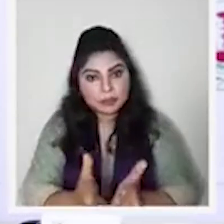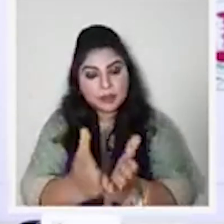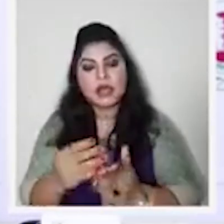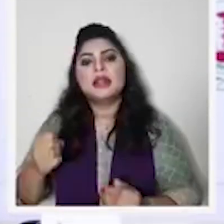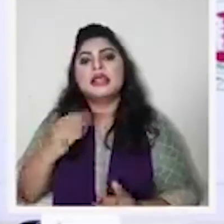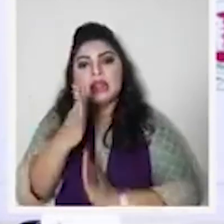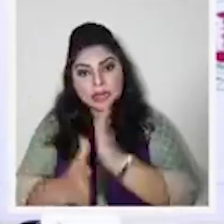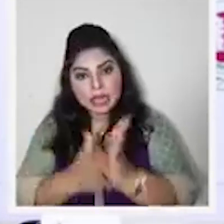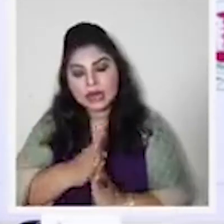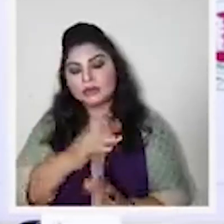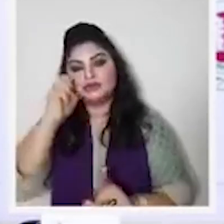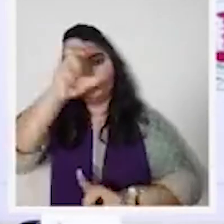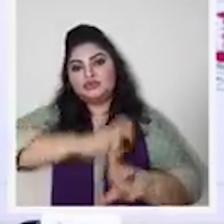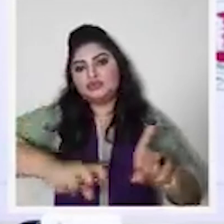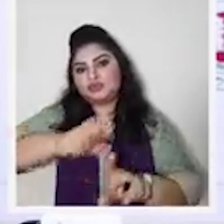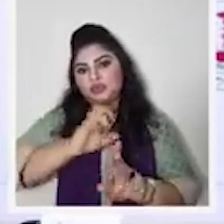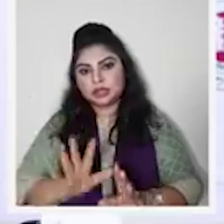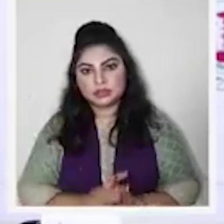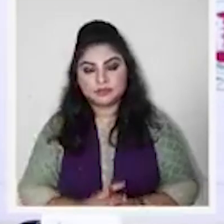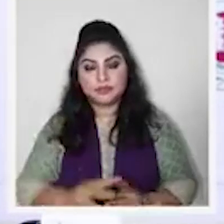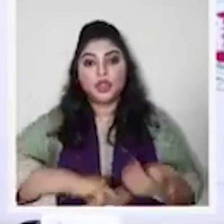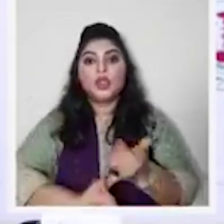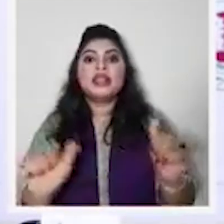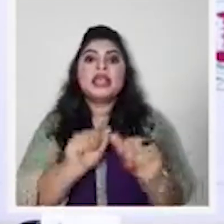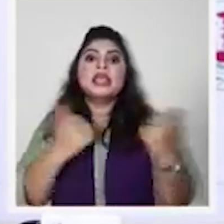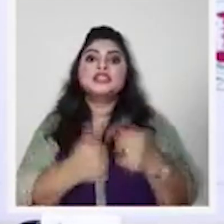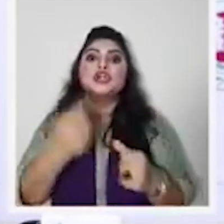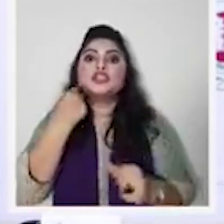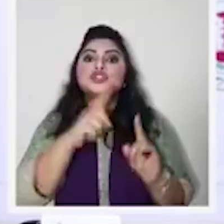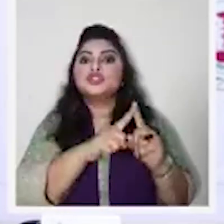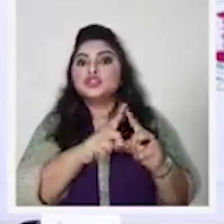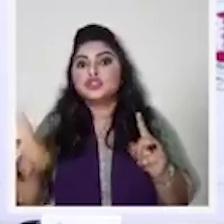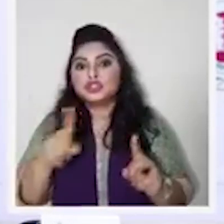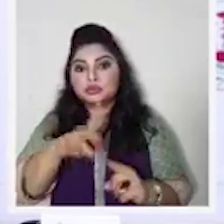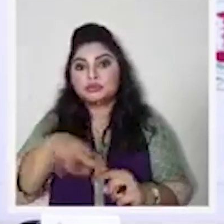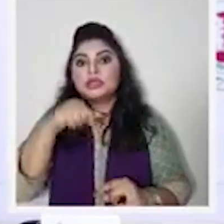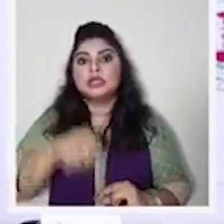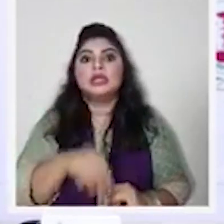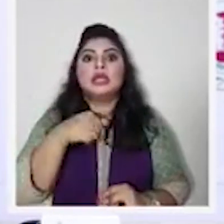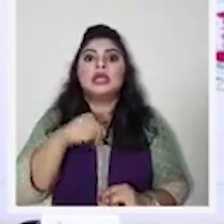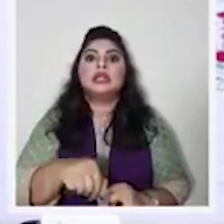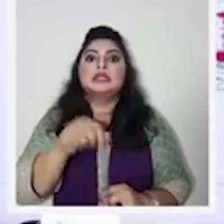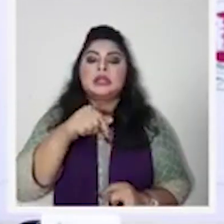7,62,380 জন, 3টি আন্তর্জাতিক বিমানবন্দর, স্থল বন্দর, 2টি সমুদ্র বন্দর এবং ক্যান্টনমেন্ট রেল স্টেশনে।